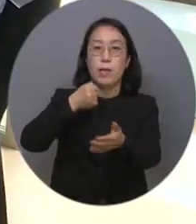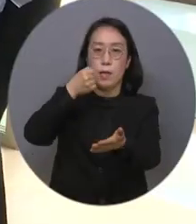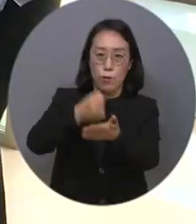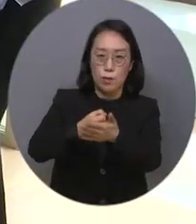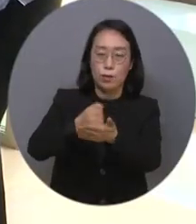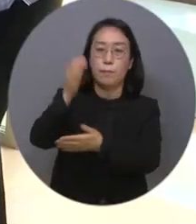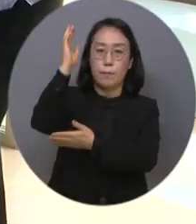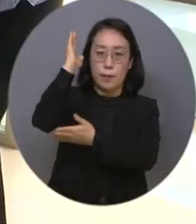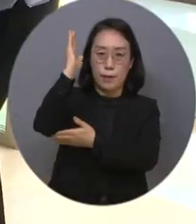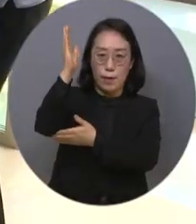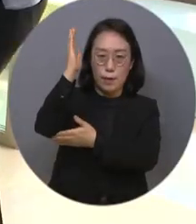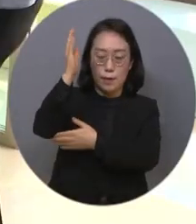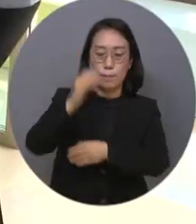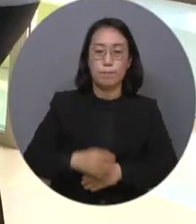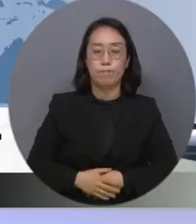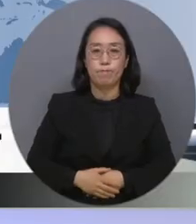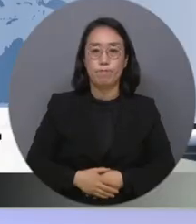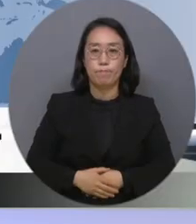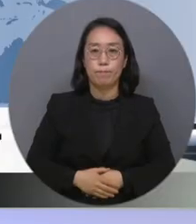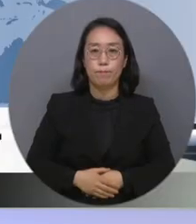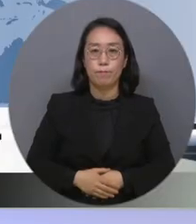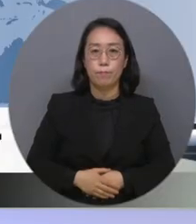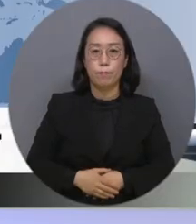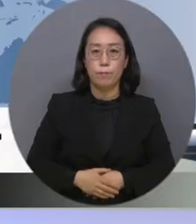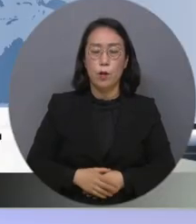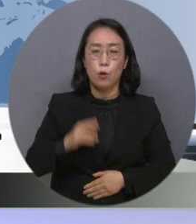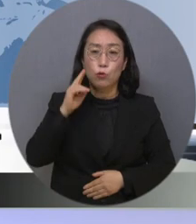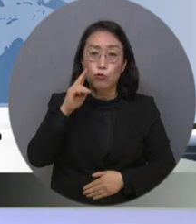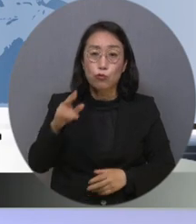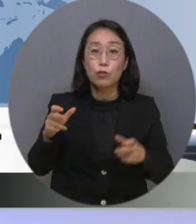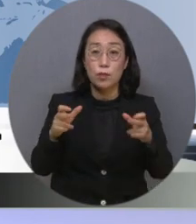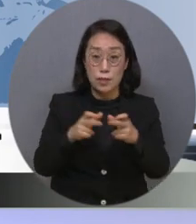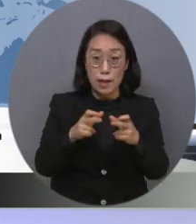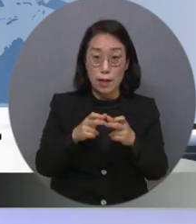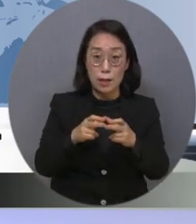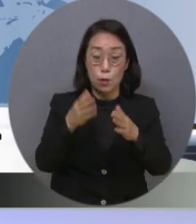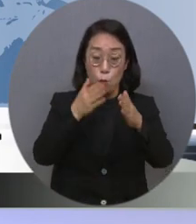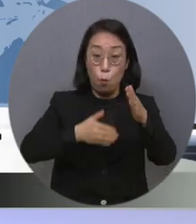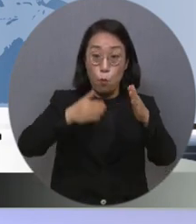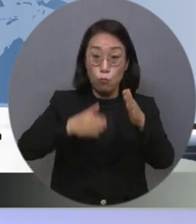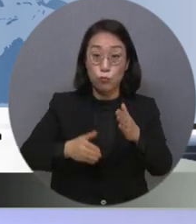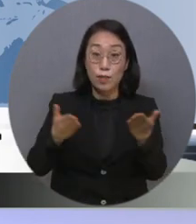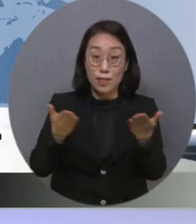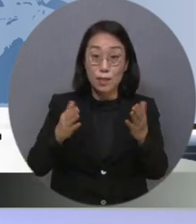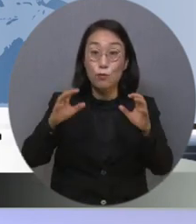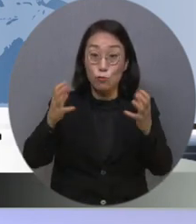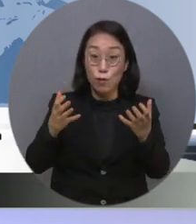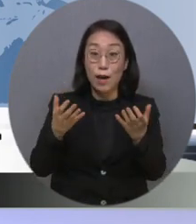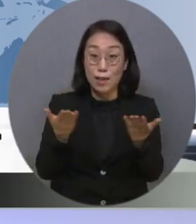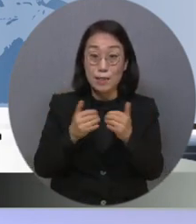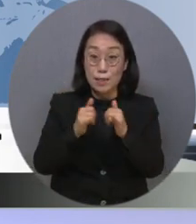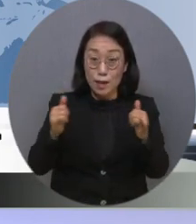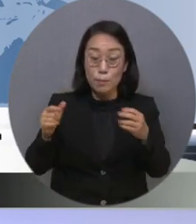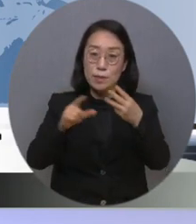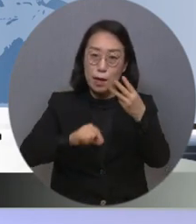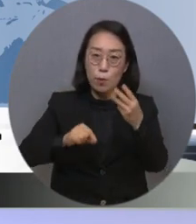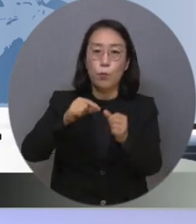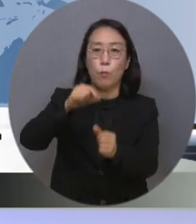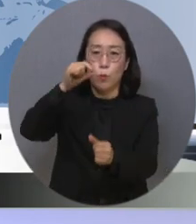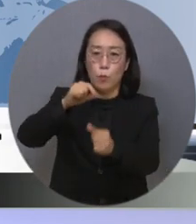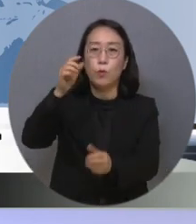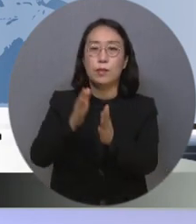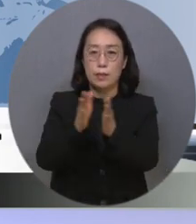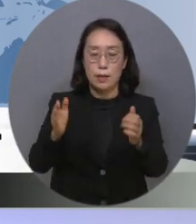복지TV 뉴스 박순용입니다. 중증장애인 국가공무원 경력 채용이 3월부터 시작됩니다.